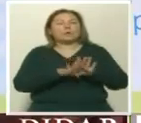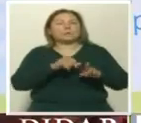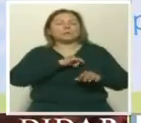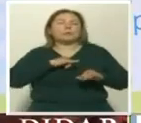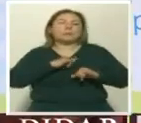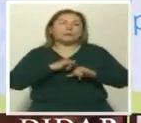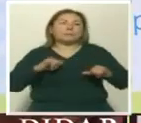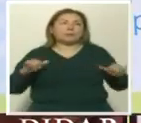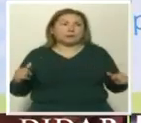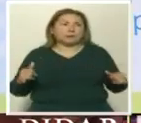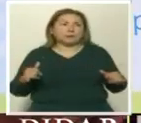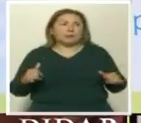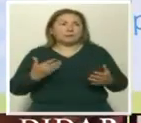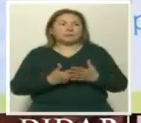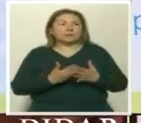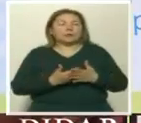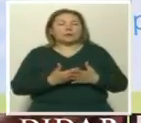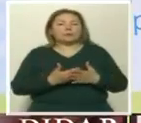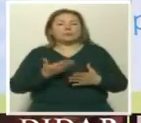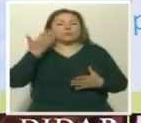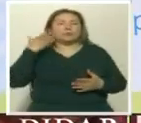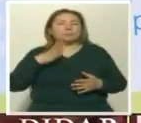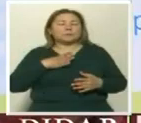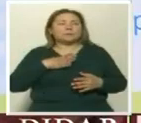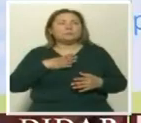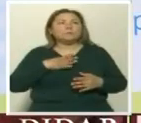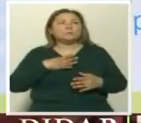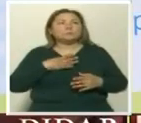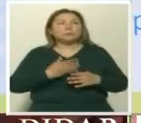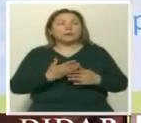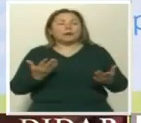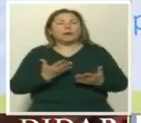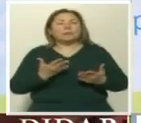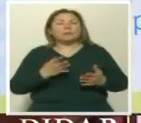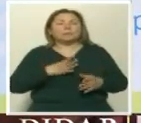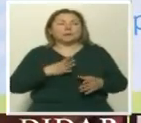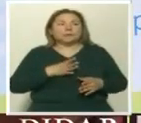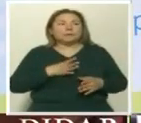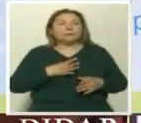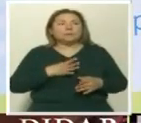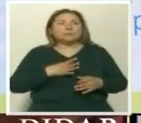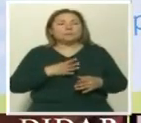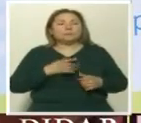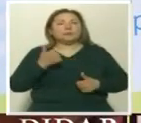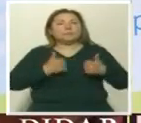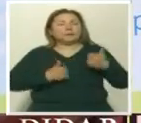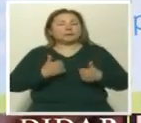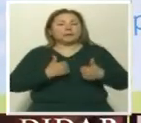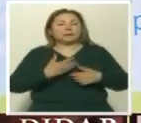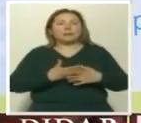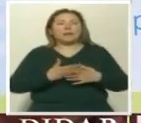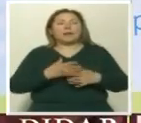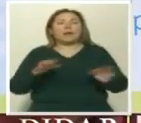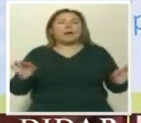дарынды балаларды анықтау. Мысалға бүгін біз балаларға сурет салғыздырамыз, қандай да бір жаңа викториналар ән айтқызып